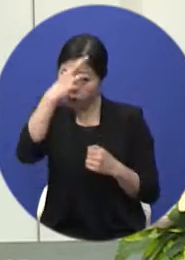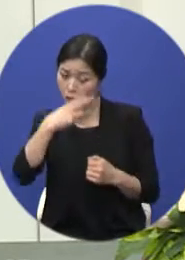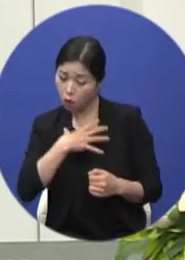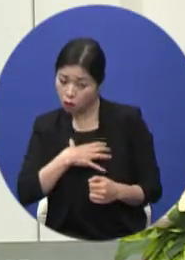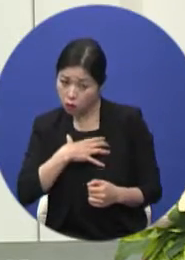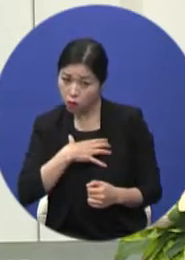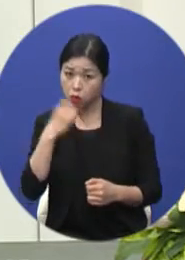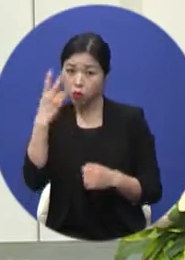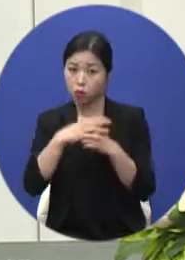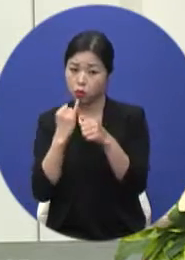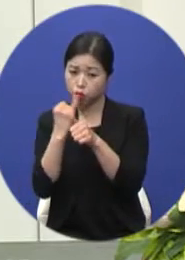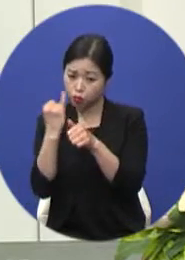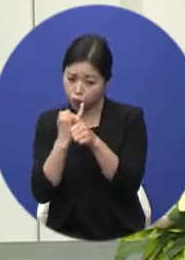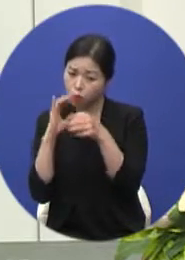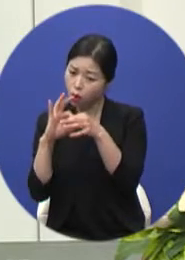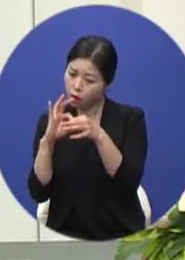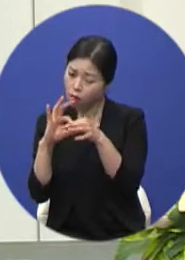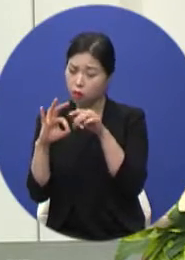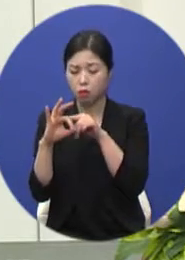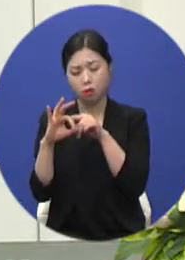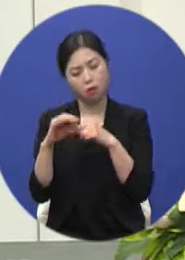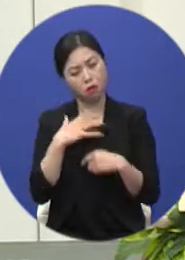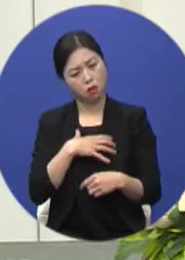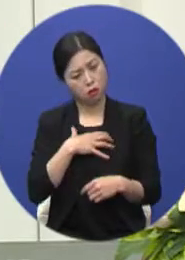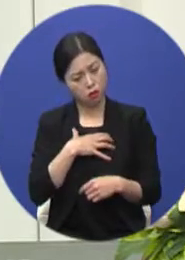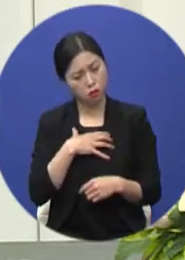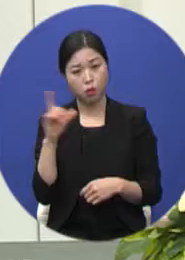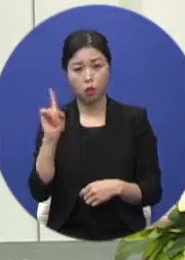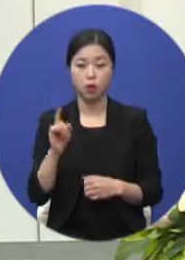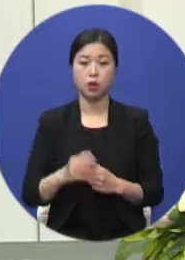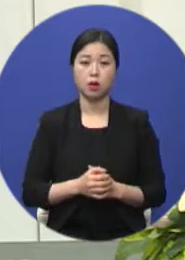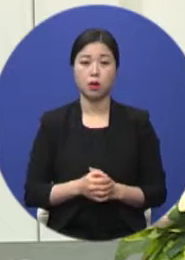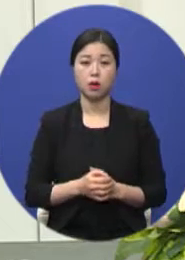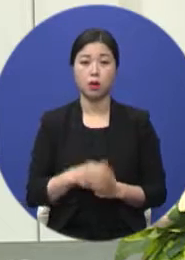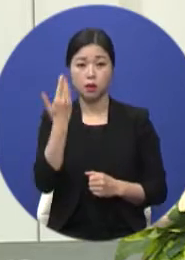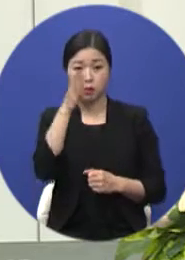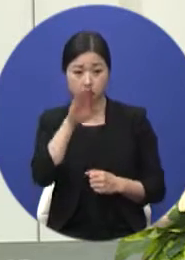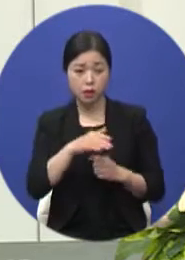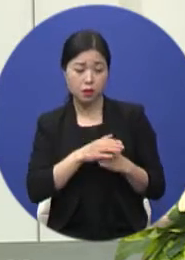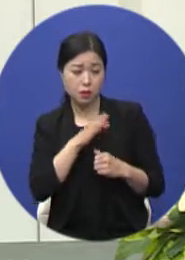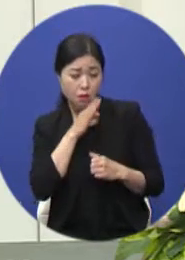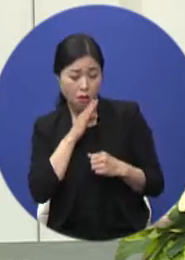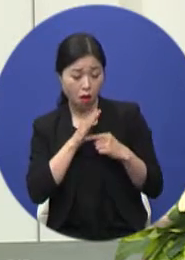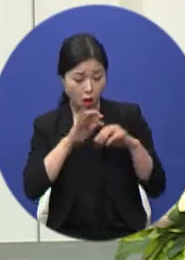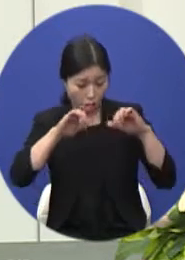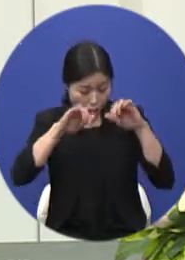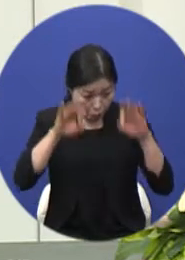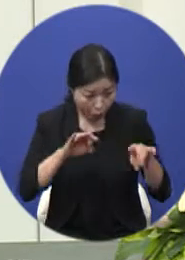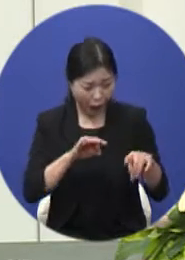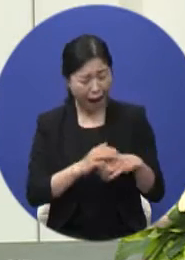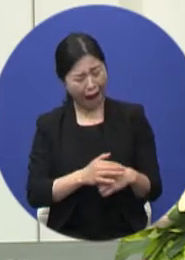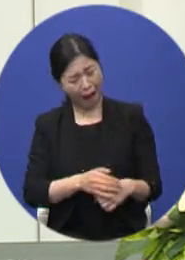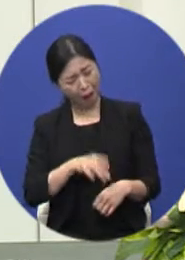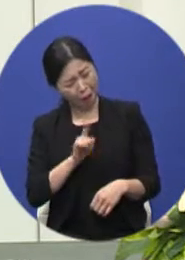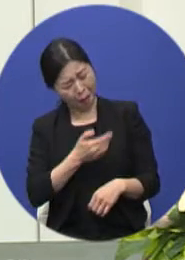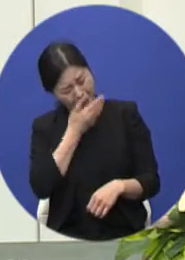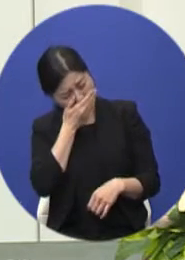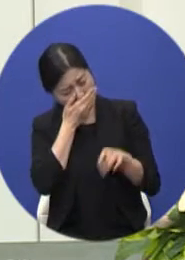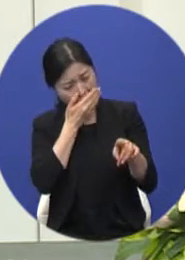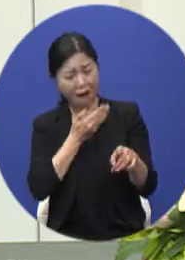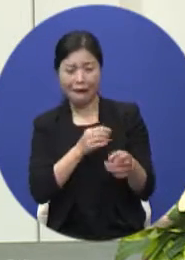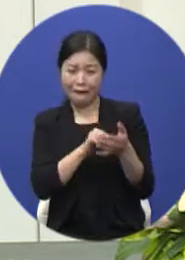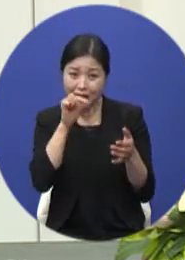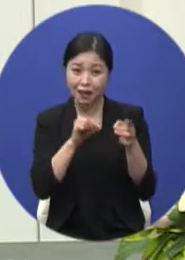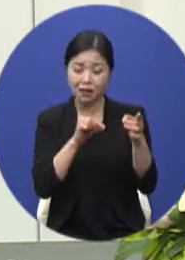걱정인지 아니면 부부관계에 대한 걱정인지 근데 의외로 또 단순한 데서 답이 올 수도 있거든요. 우리 저 성